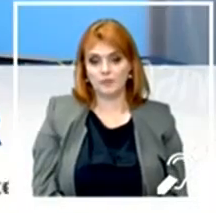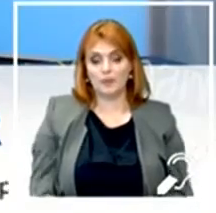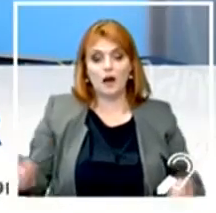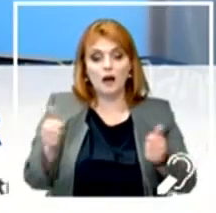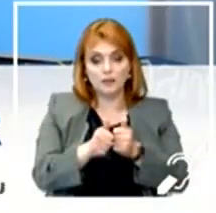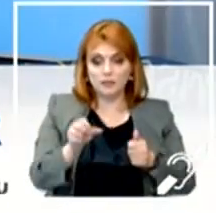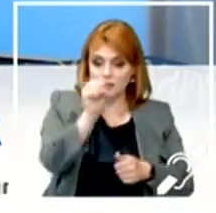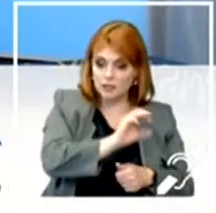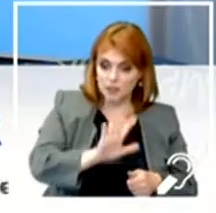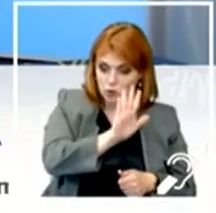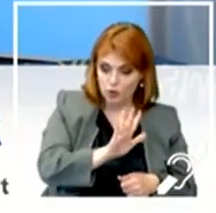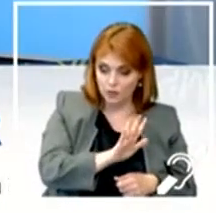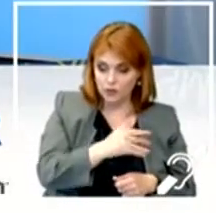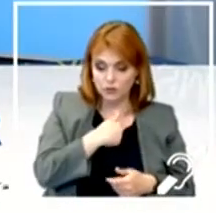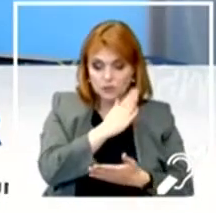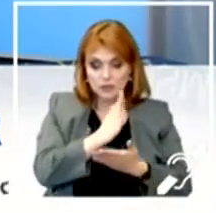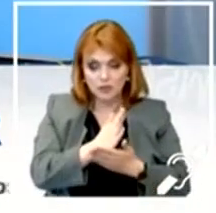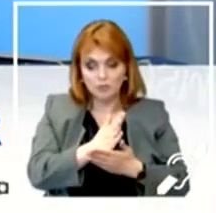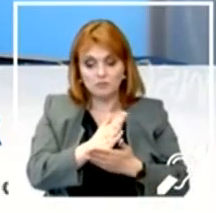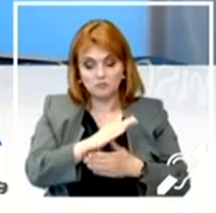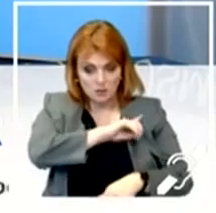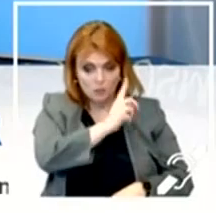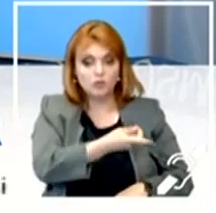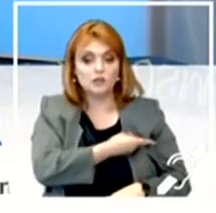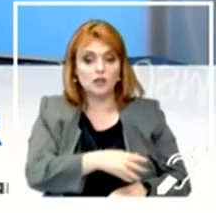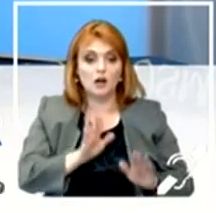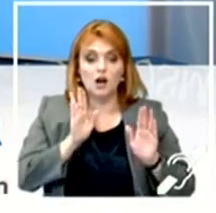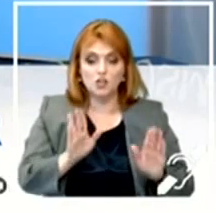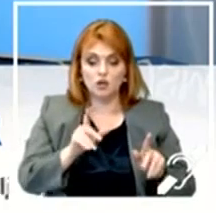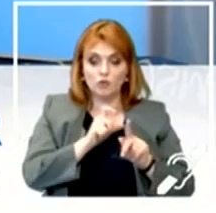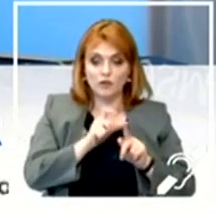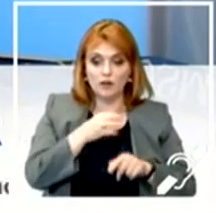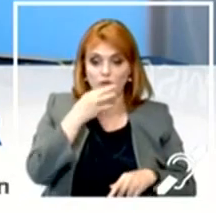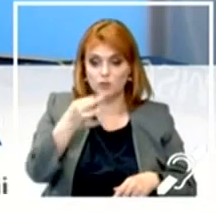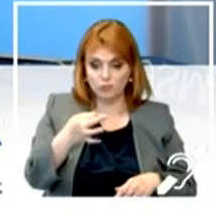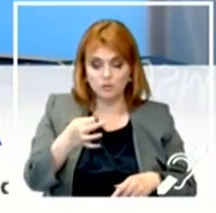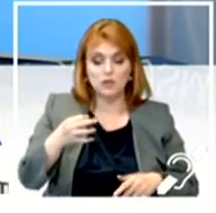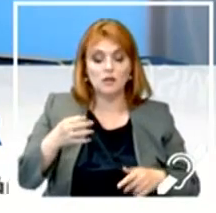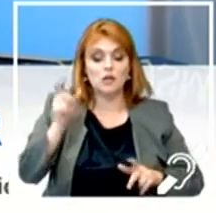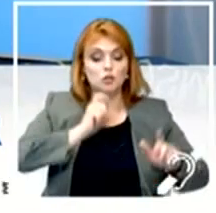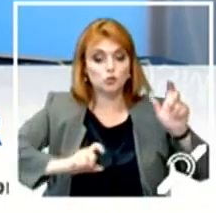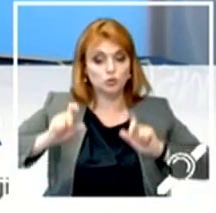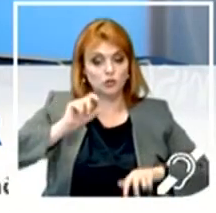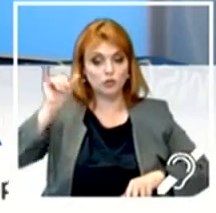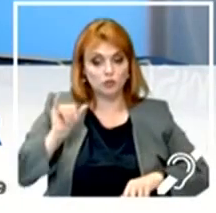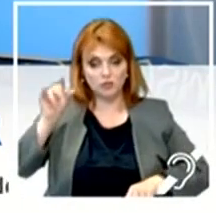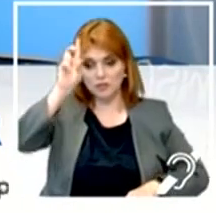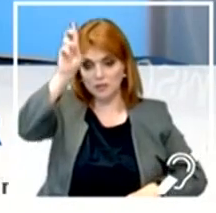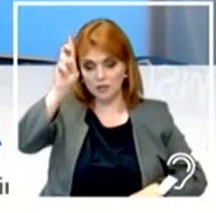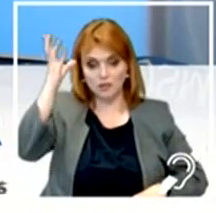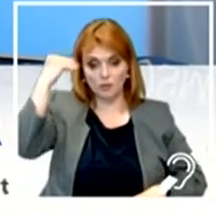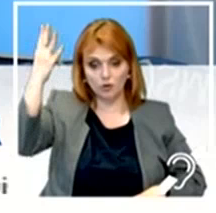Alături de Europa suntem mai puternici, este mesajul pe care l-au transmis astăzi la unison studenții Universității de Stat din